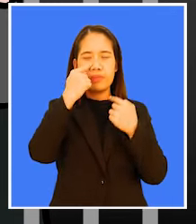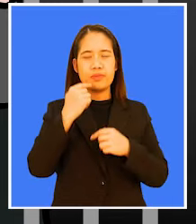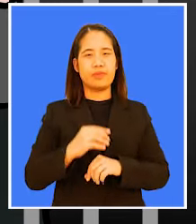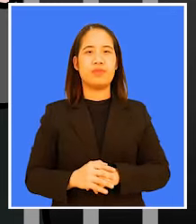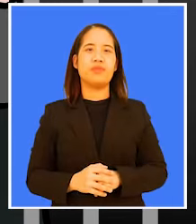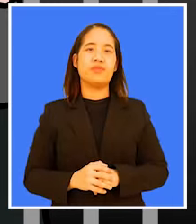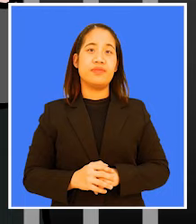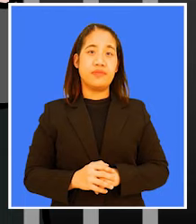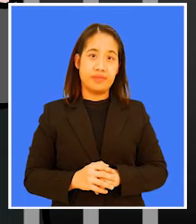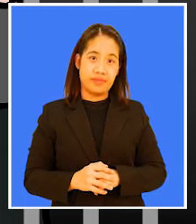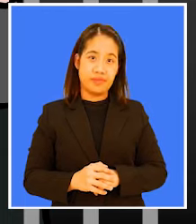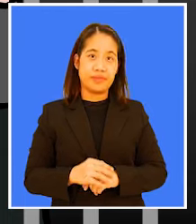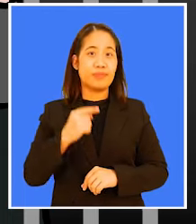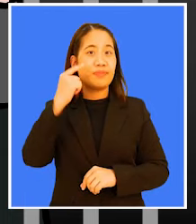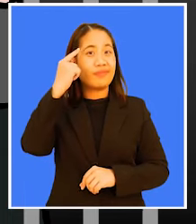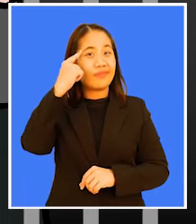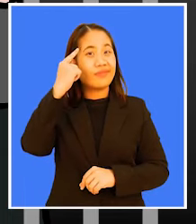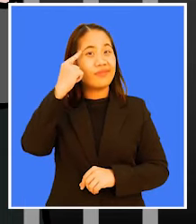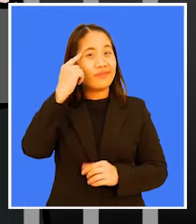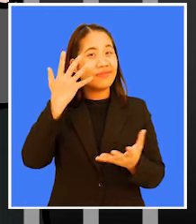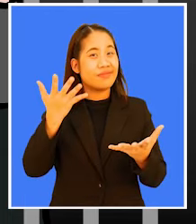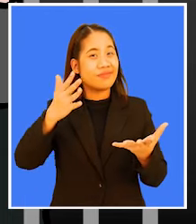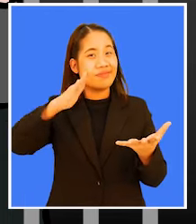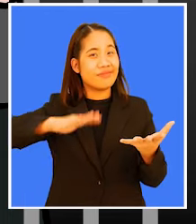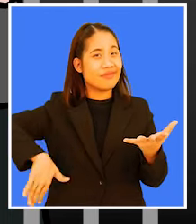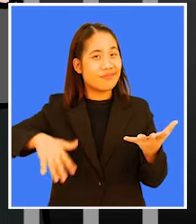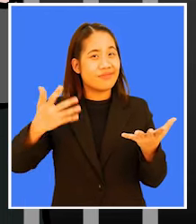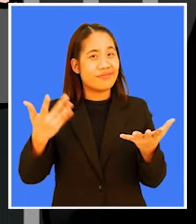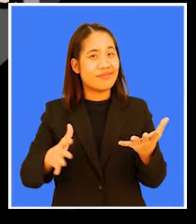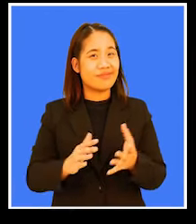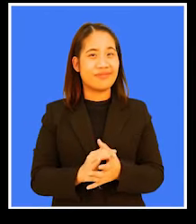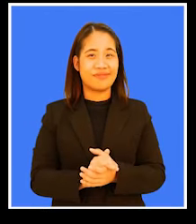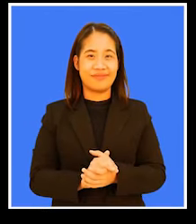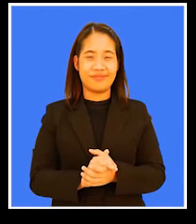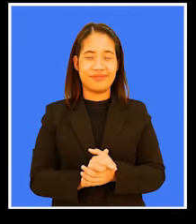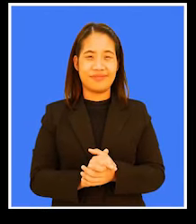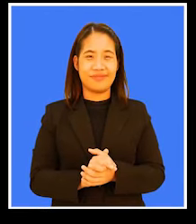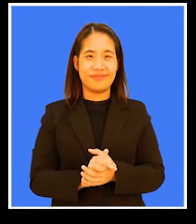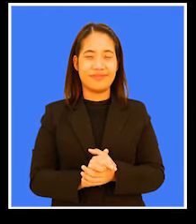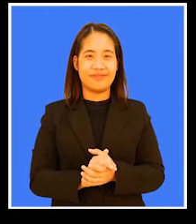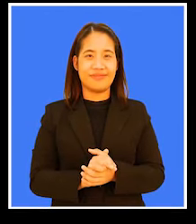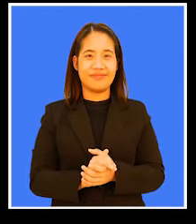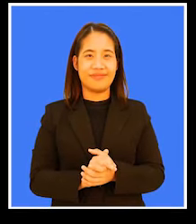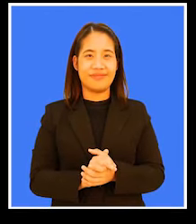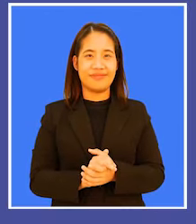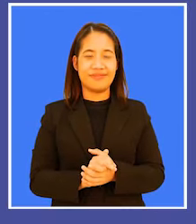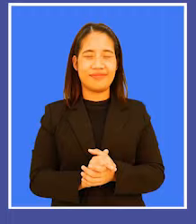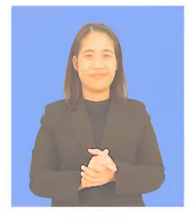เฮ้ยเพิ่งจะมาคิดได้นะคะคุณอา